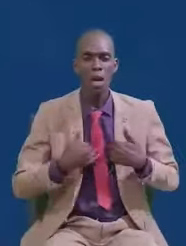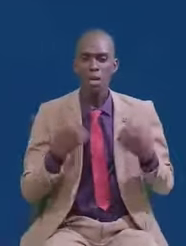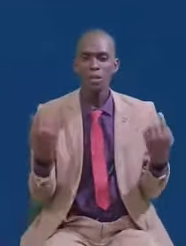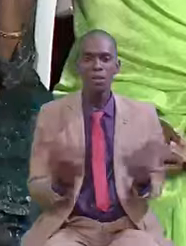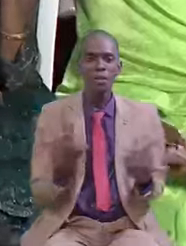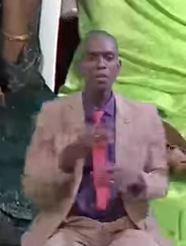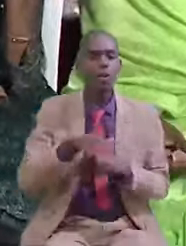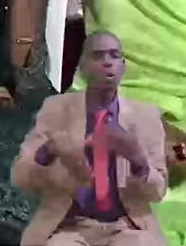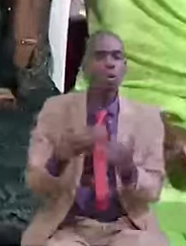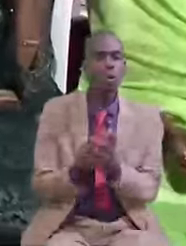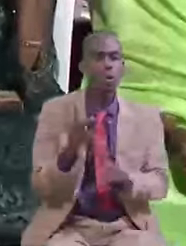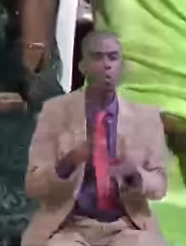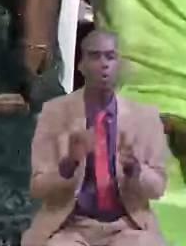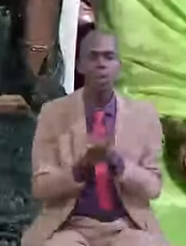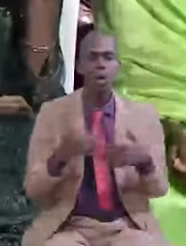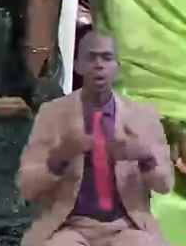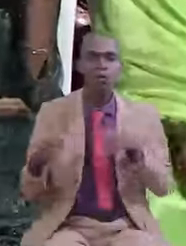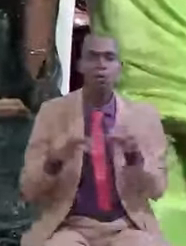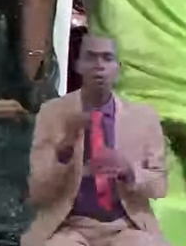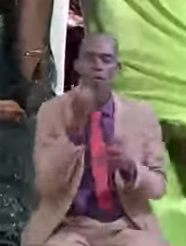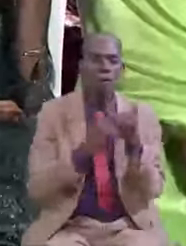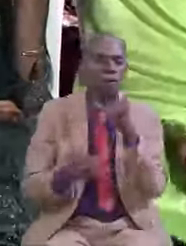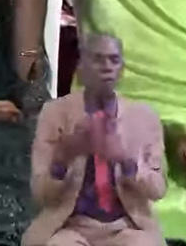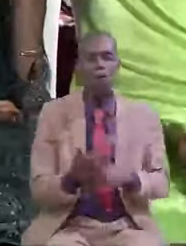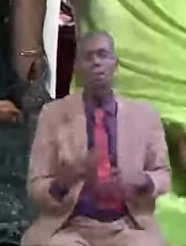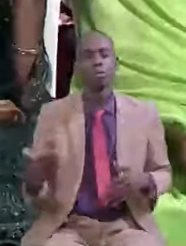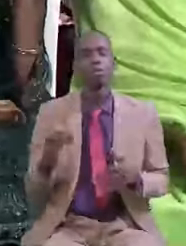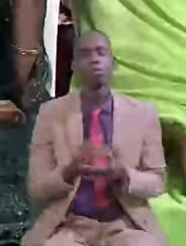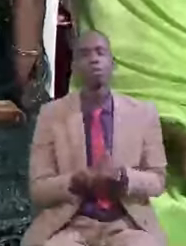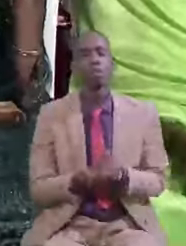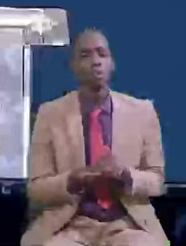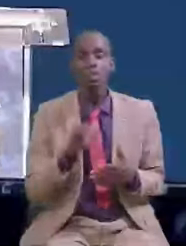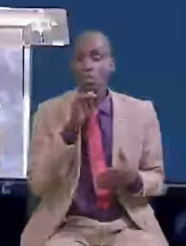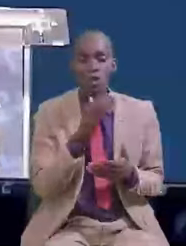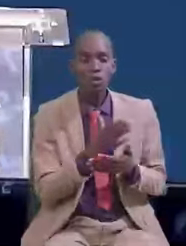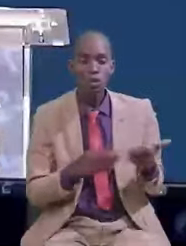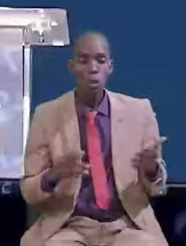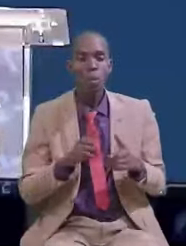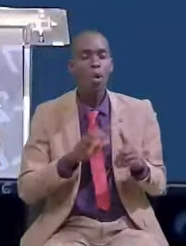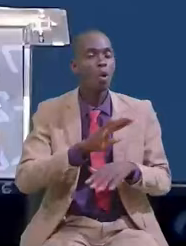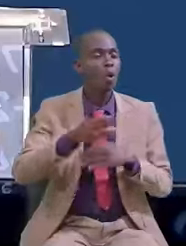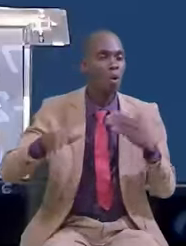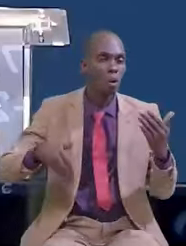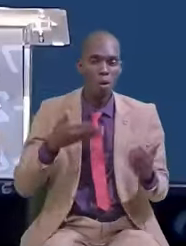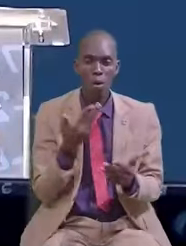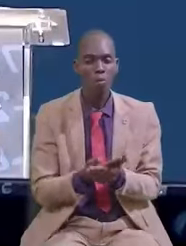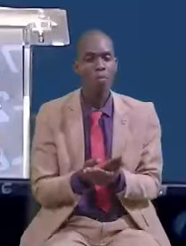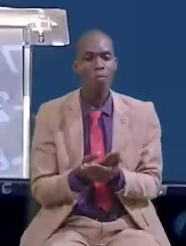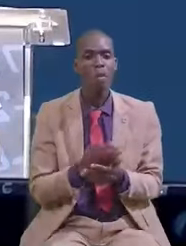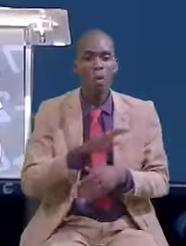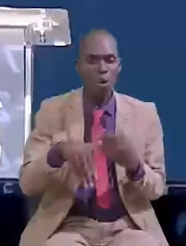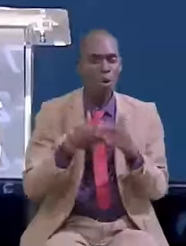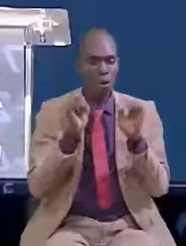qui avons transgressé, les mêmes personnes, tous, peuvent venir à Christ.